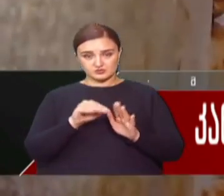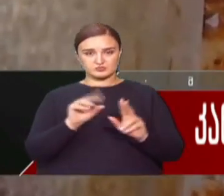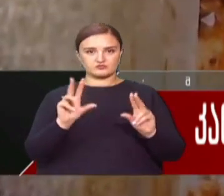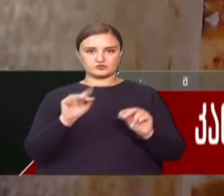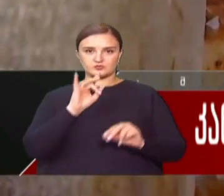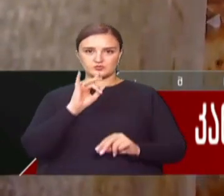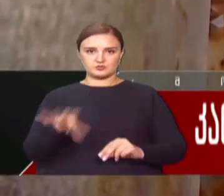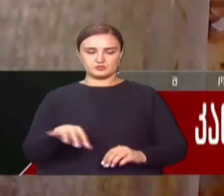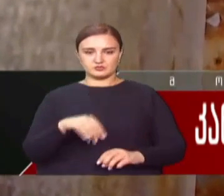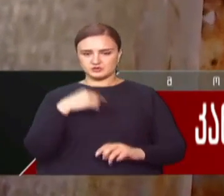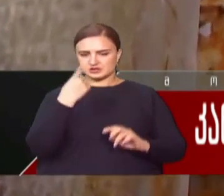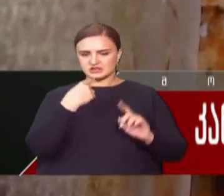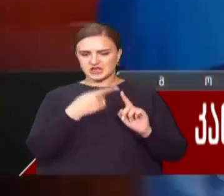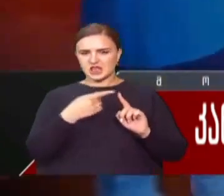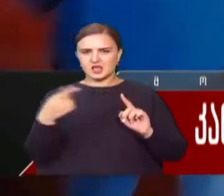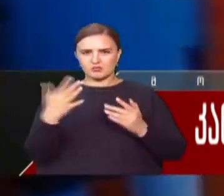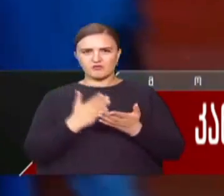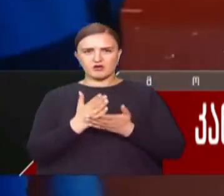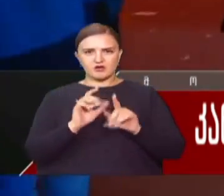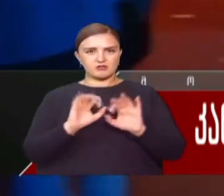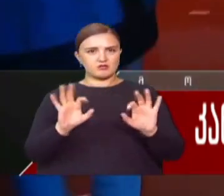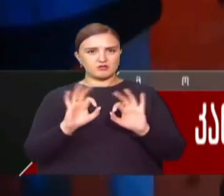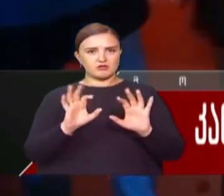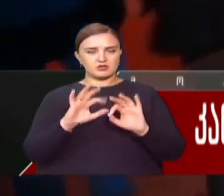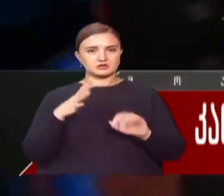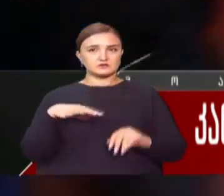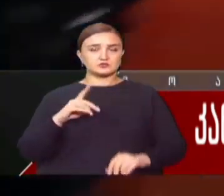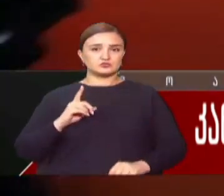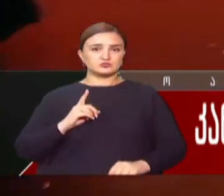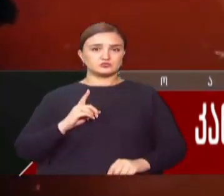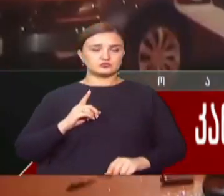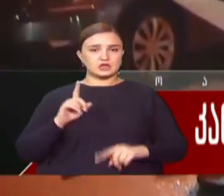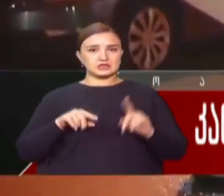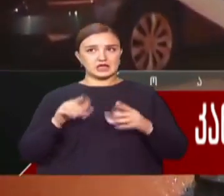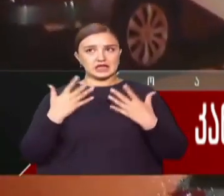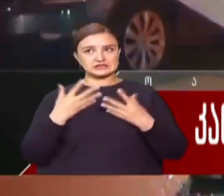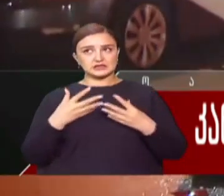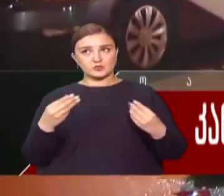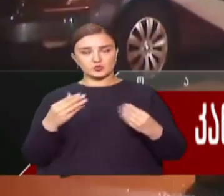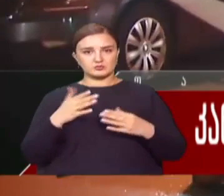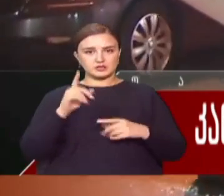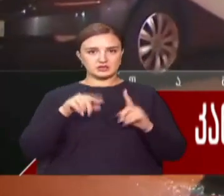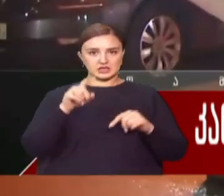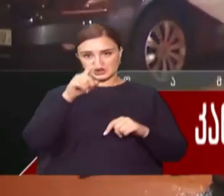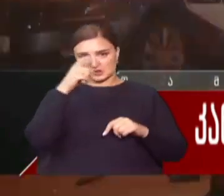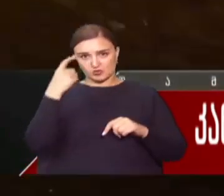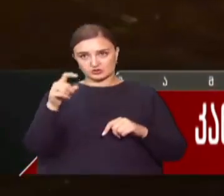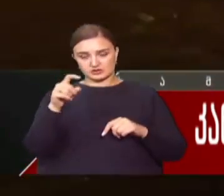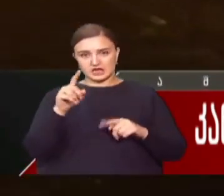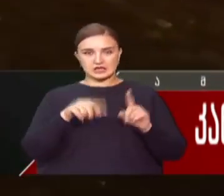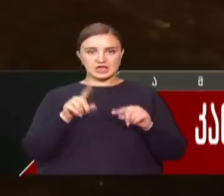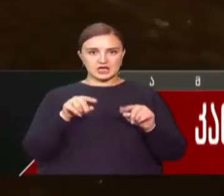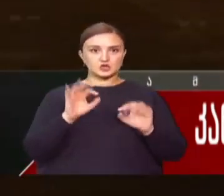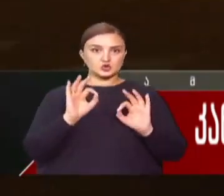მშვიდობა. წლების განმავლობაში გაჟღერებული ამ გზავნილებით ქვეყანაც ცდილობით ელოდა ხან ცხელ გაზაფხულს და ხანაც ცხელ შემოდგომას, ხან უსაფუძვლოდ და